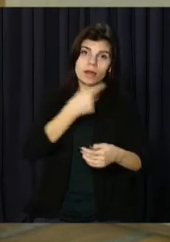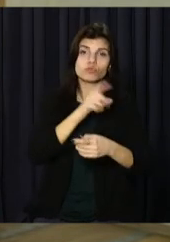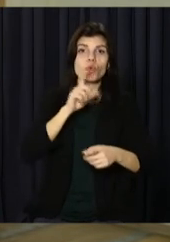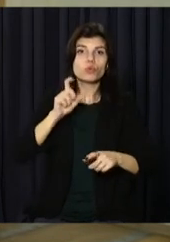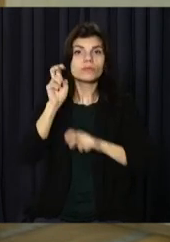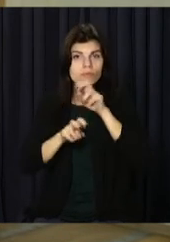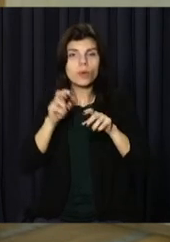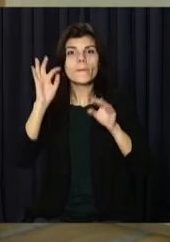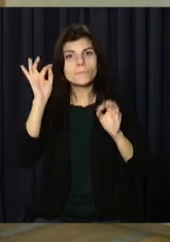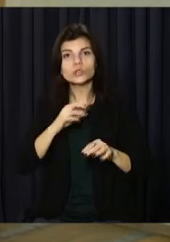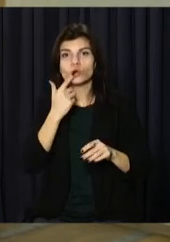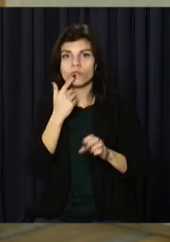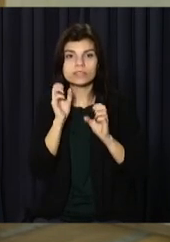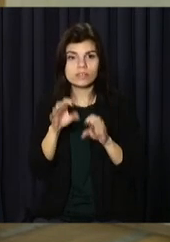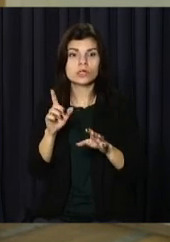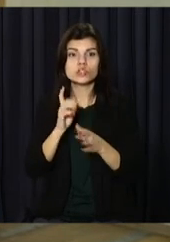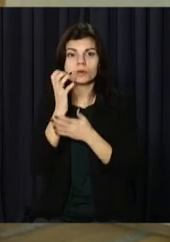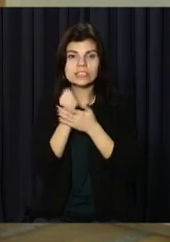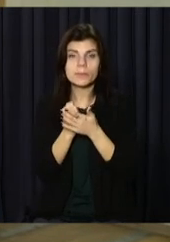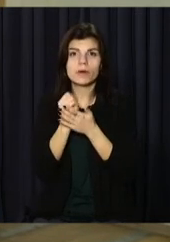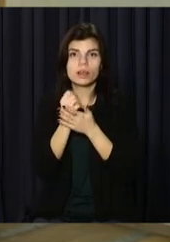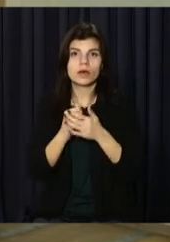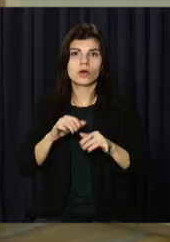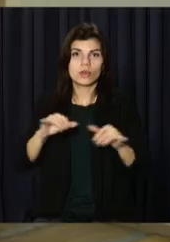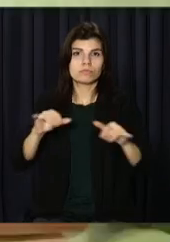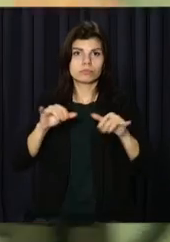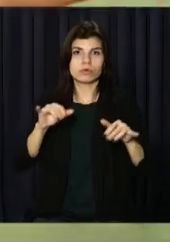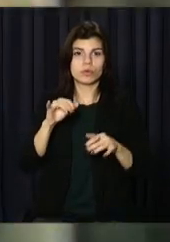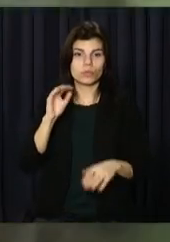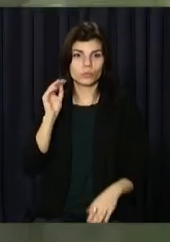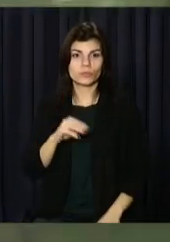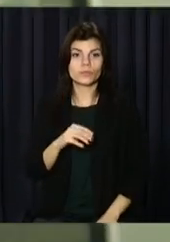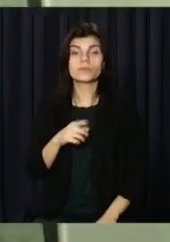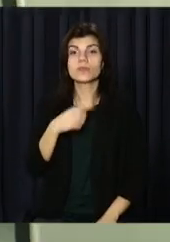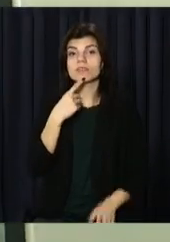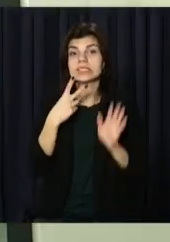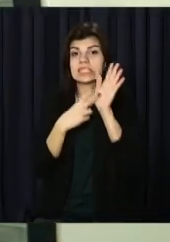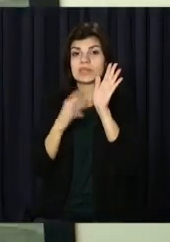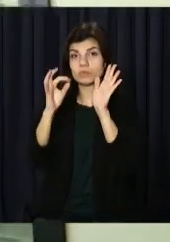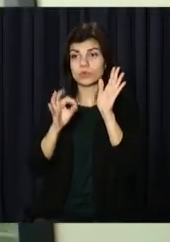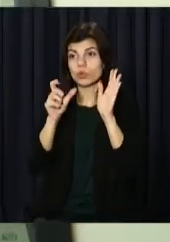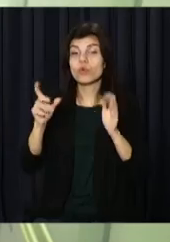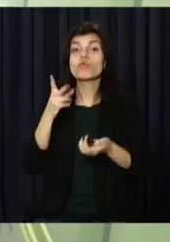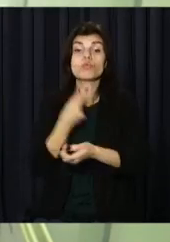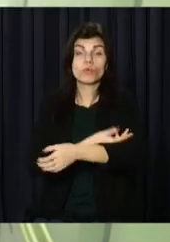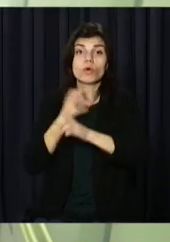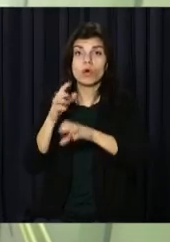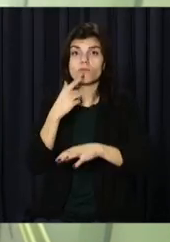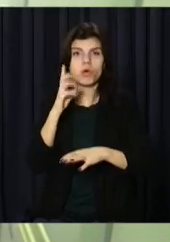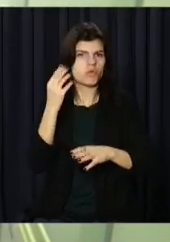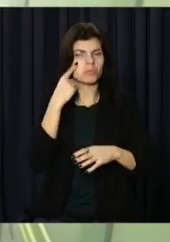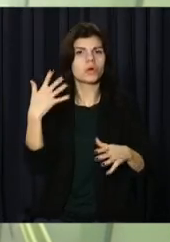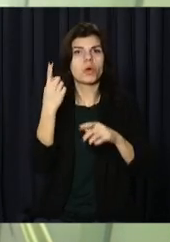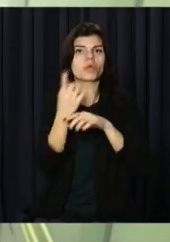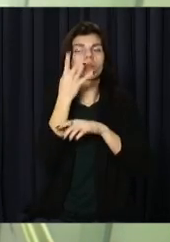приходили, постійно здавали кров, щоб запаси поповнювалися постійно. За статистикою, 70% донорів в Україні здають кров одноразово,